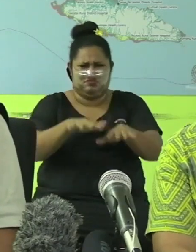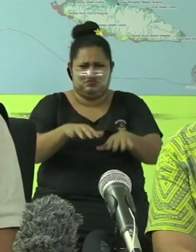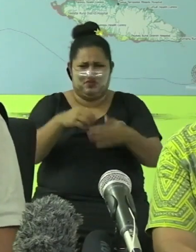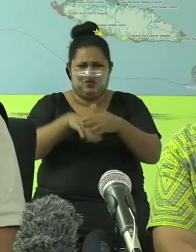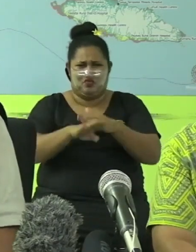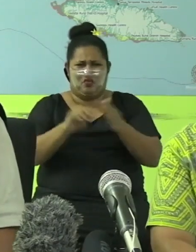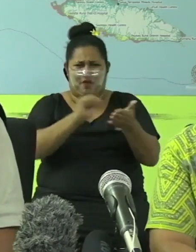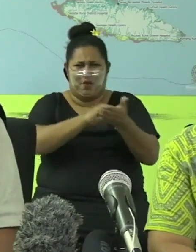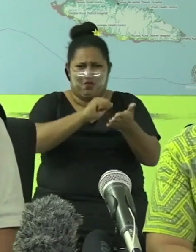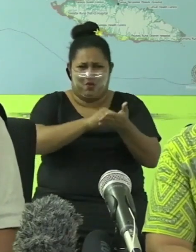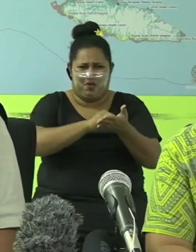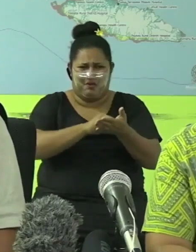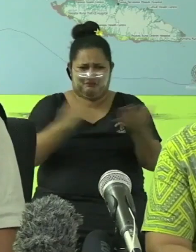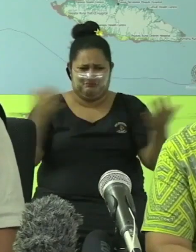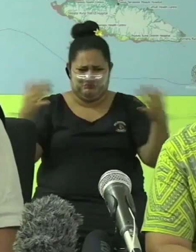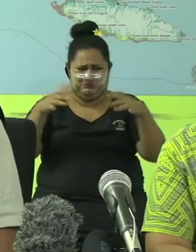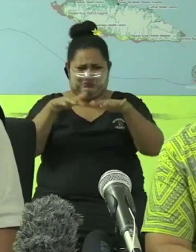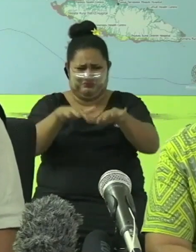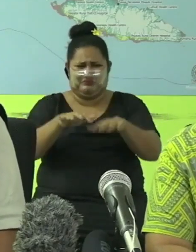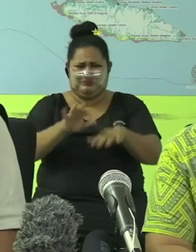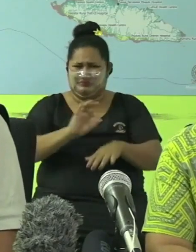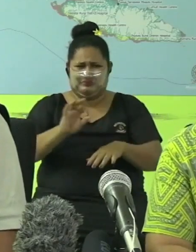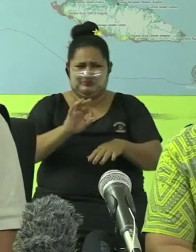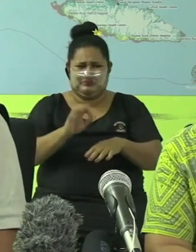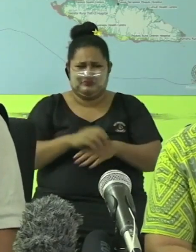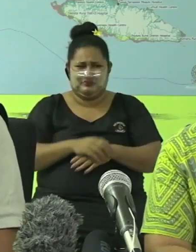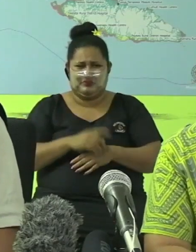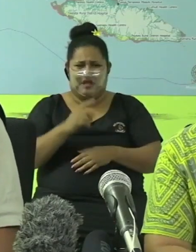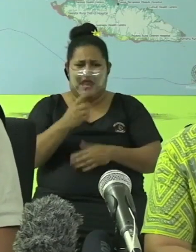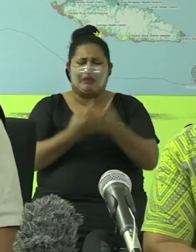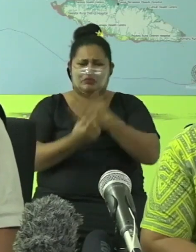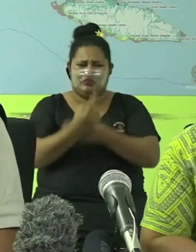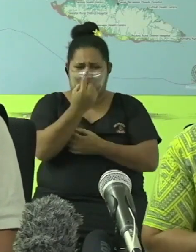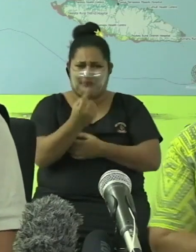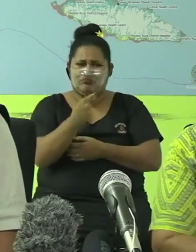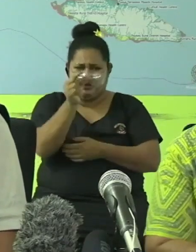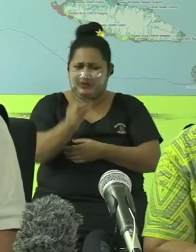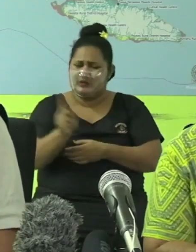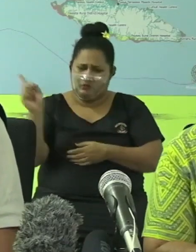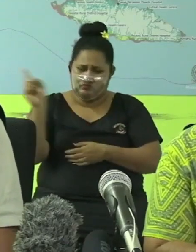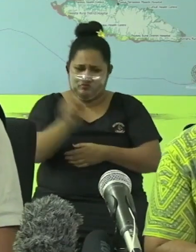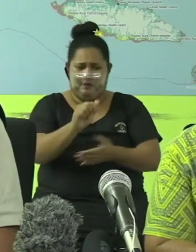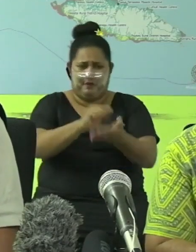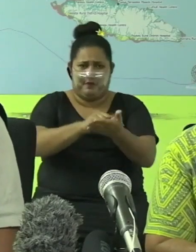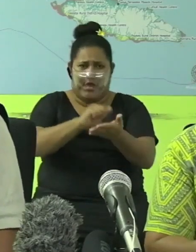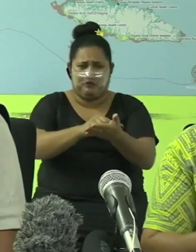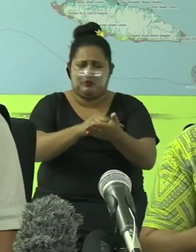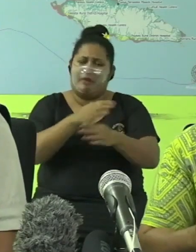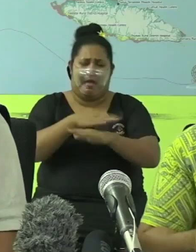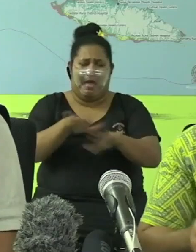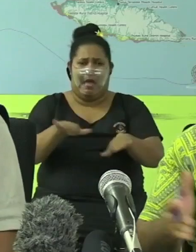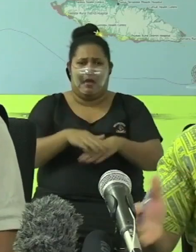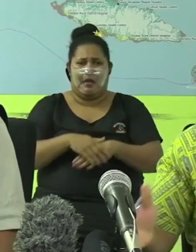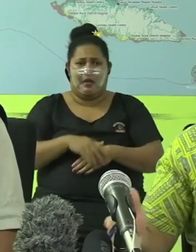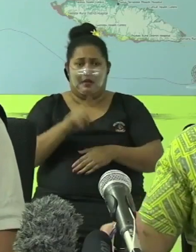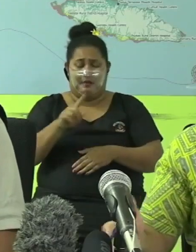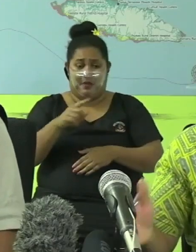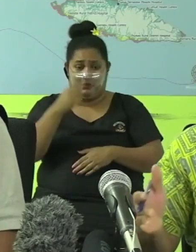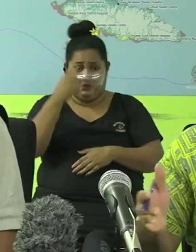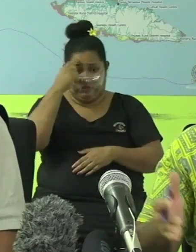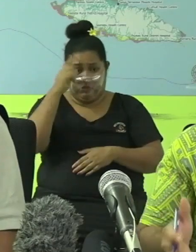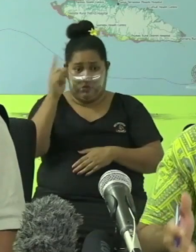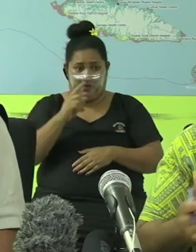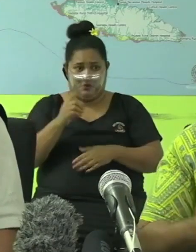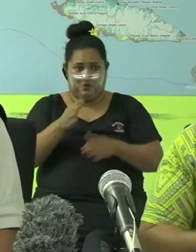o faleoloa i le faafofoga mai la le atunuu o lea fo'i ua iai le tulaga ua fai vaega po le